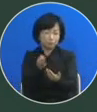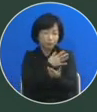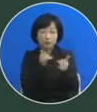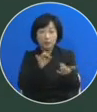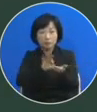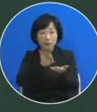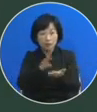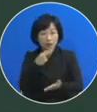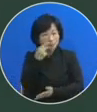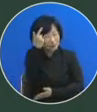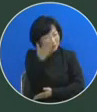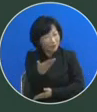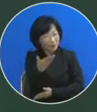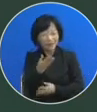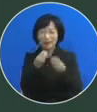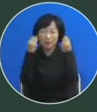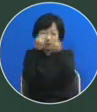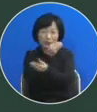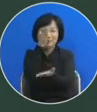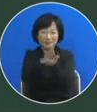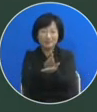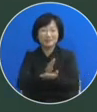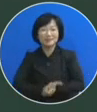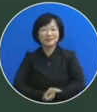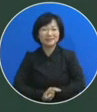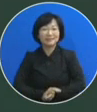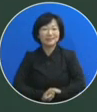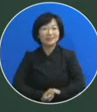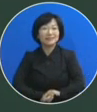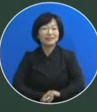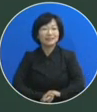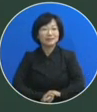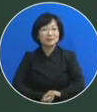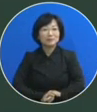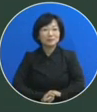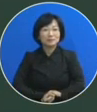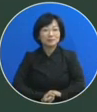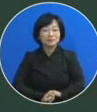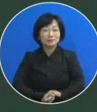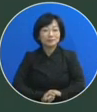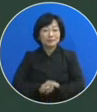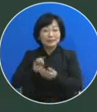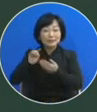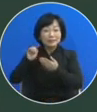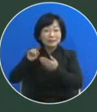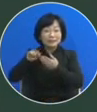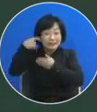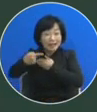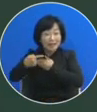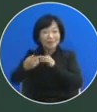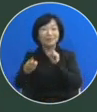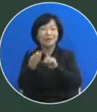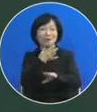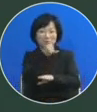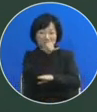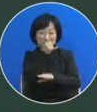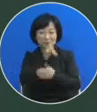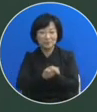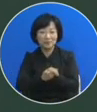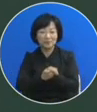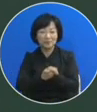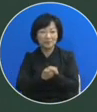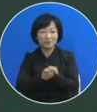mean that God doesn't use the rich? 그 말이 아니잖아요. That's not what it means. 하나님께서는 그 뒤에 답이 나왔잖습니까? We see the answer following that.